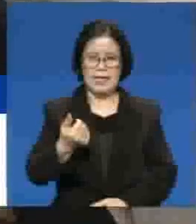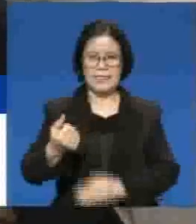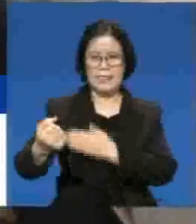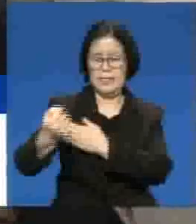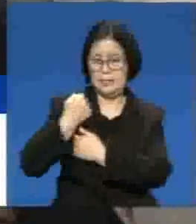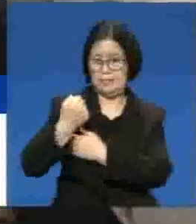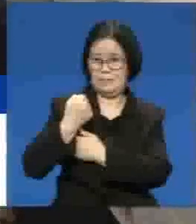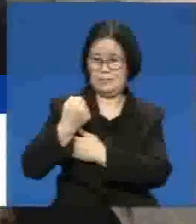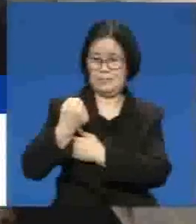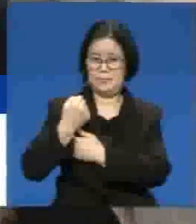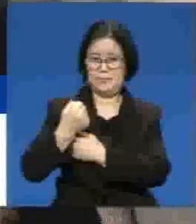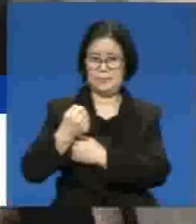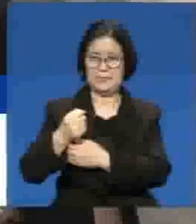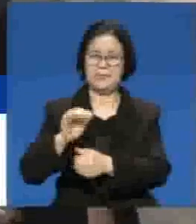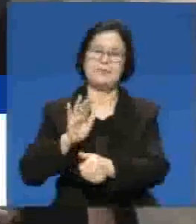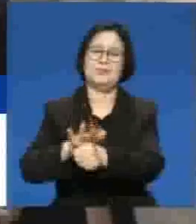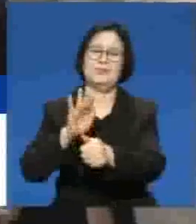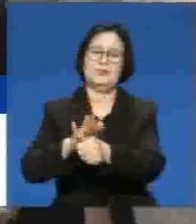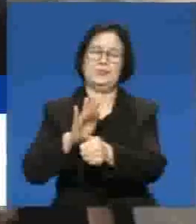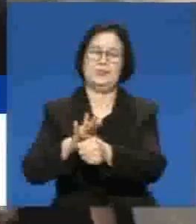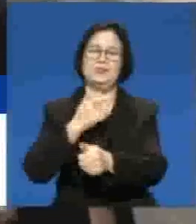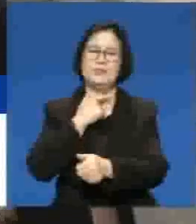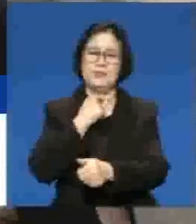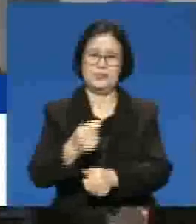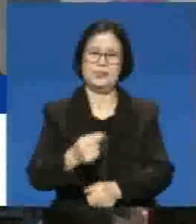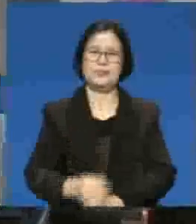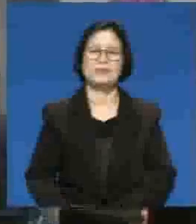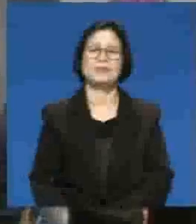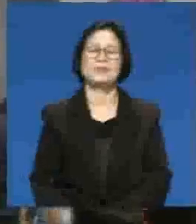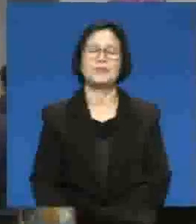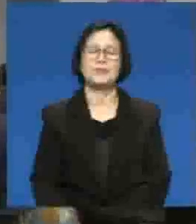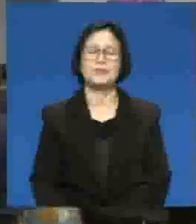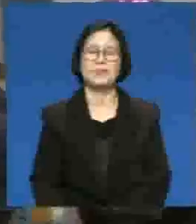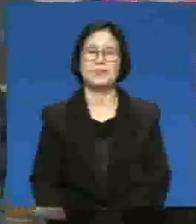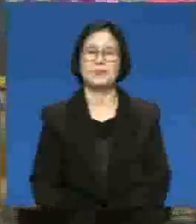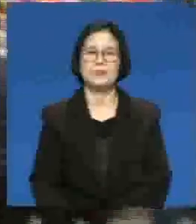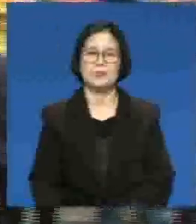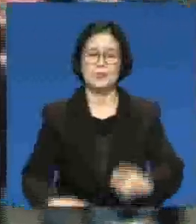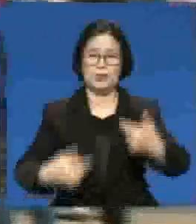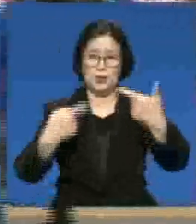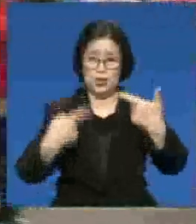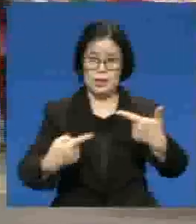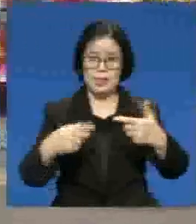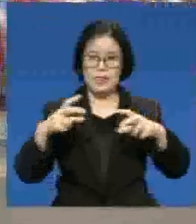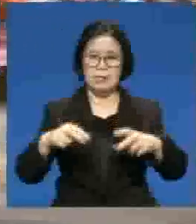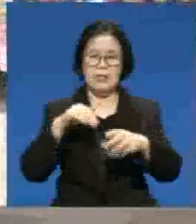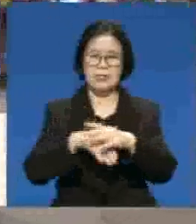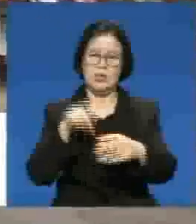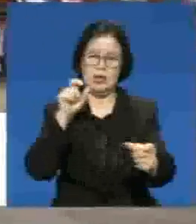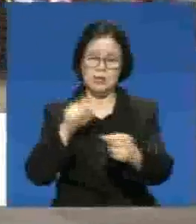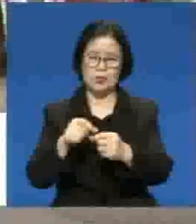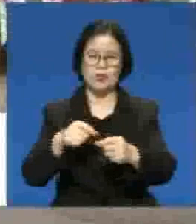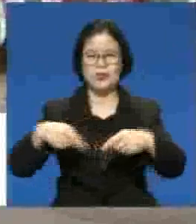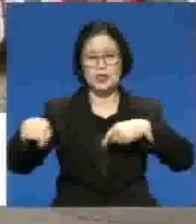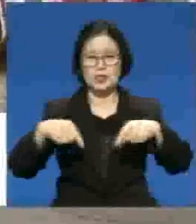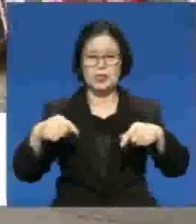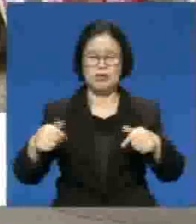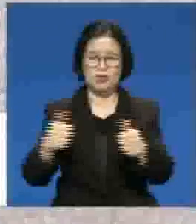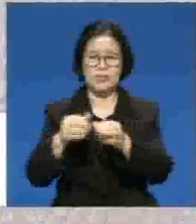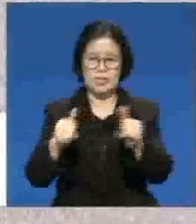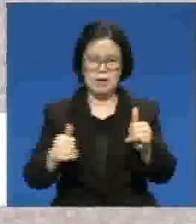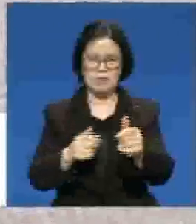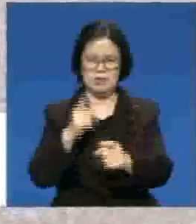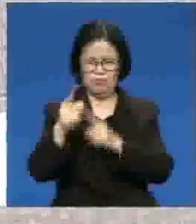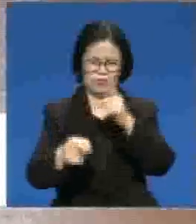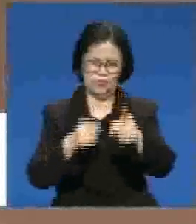작은 힘이나마 보태려고 합니다. 6.1 지방선거를 앞두고 정치권 인사 발길은 잦아질